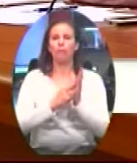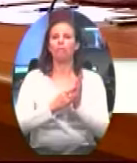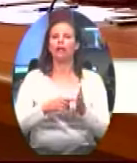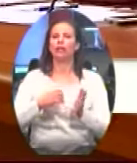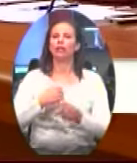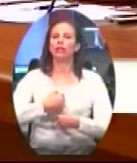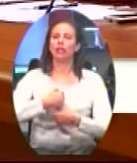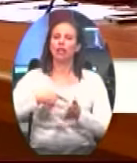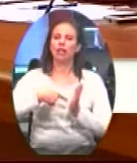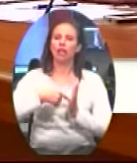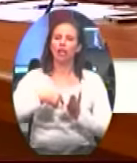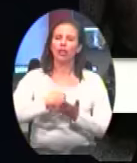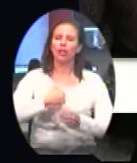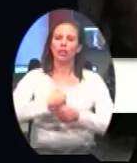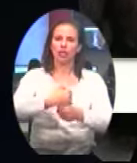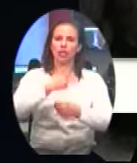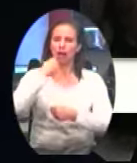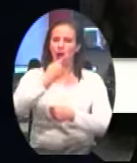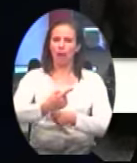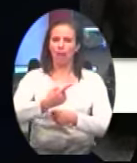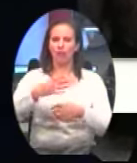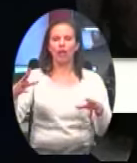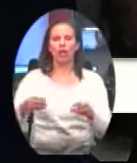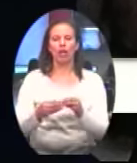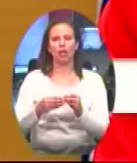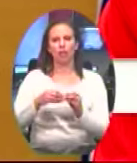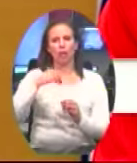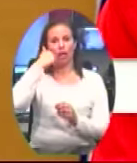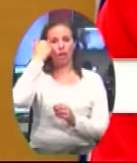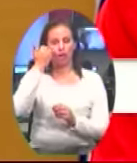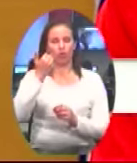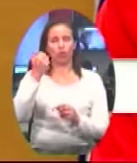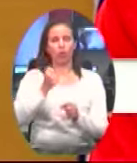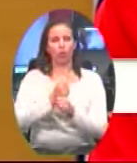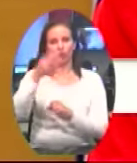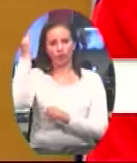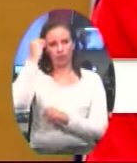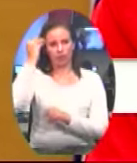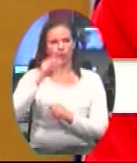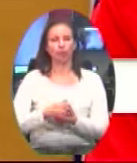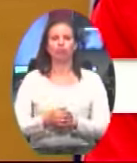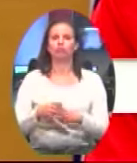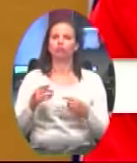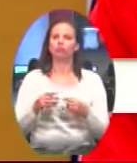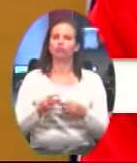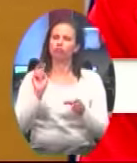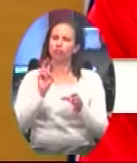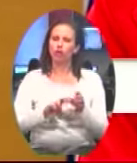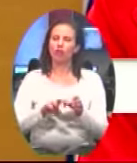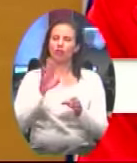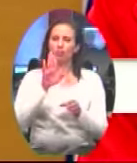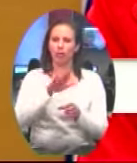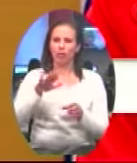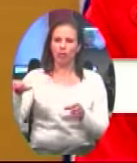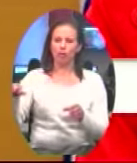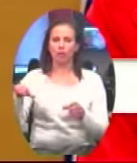על אכיפה משותפת עם הנוער העובד והלומד. ככל שאנחנו נשתף יותר את בני הנוער במעגל